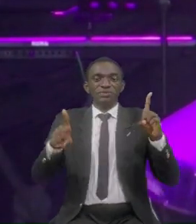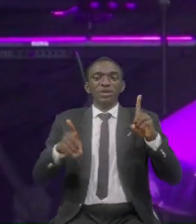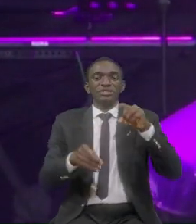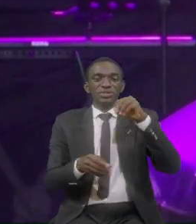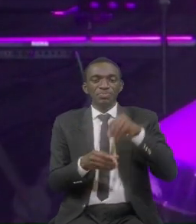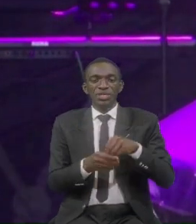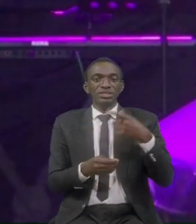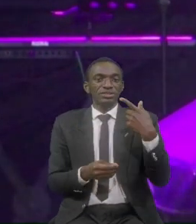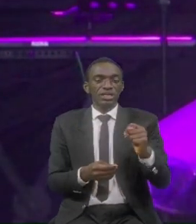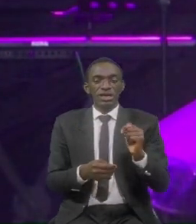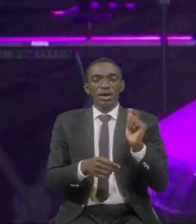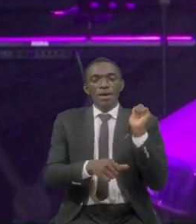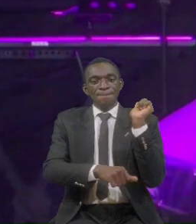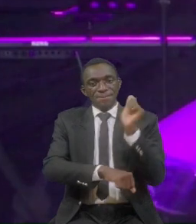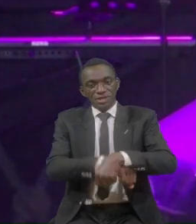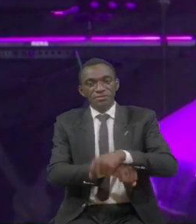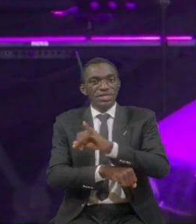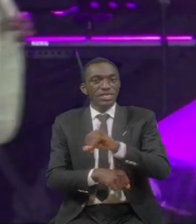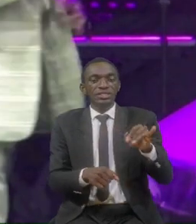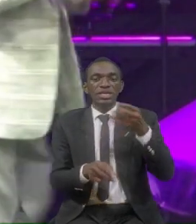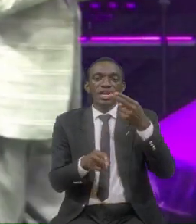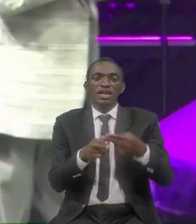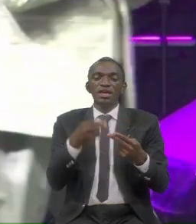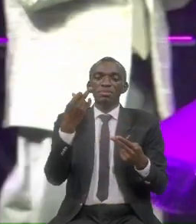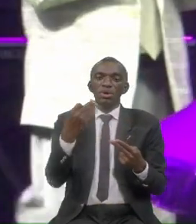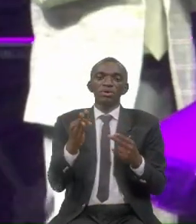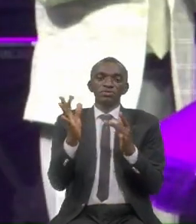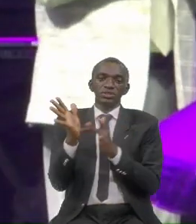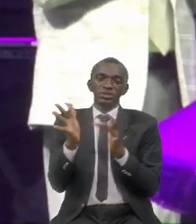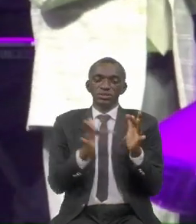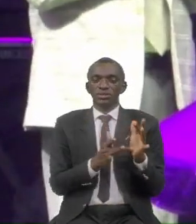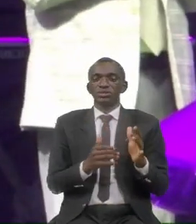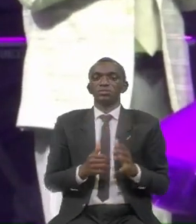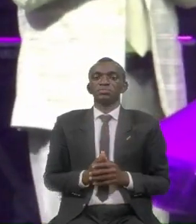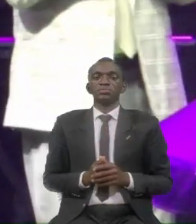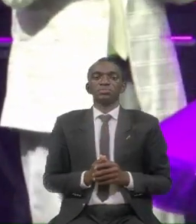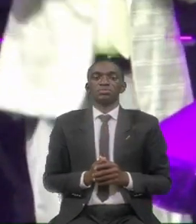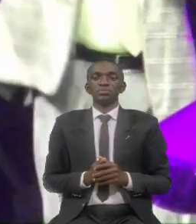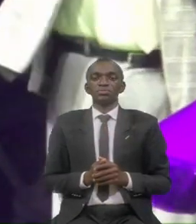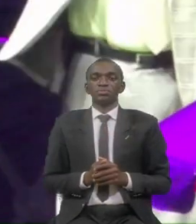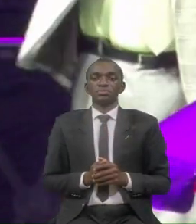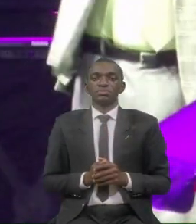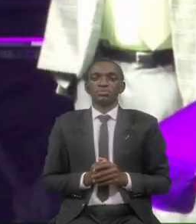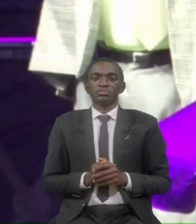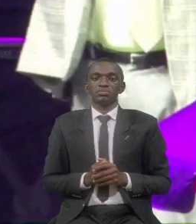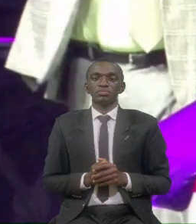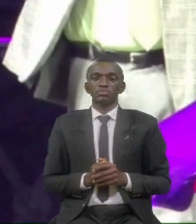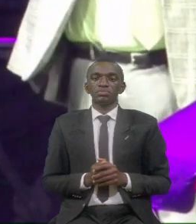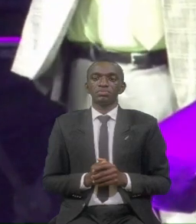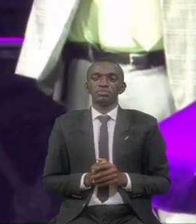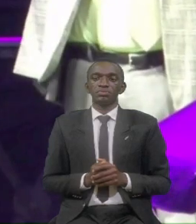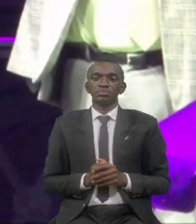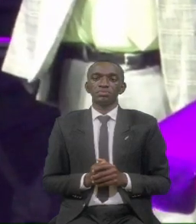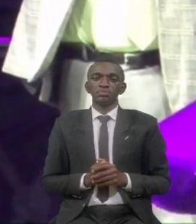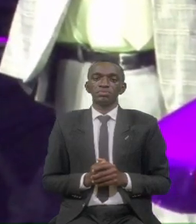prevailing name of Jesus. Ong ang gamhanan nga hingpit nga kagawasan dina sa